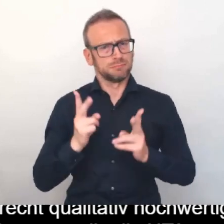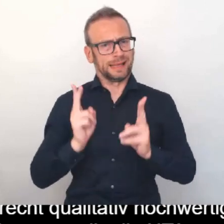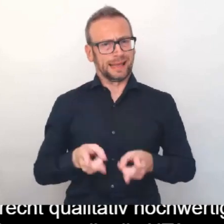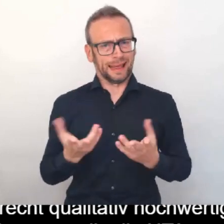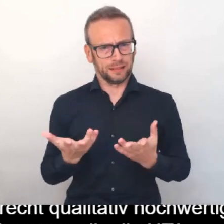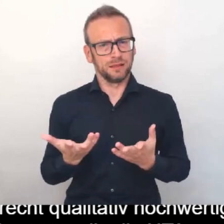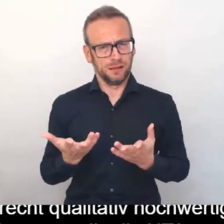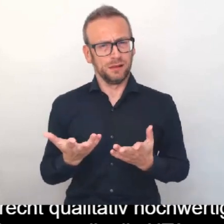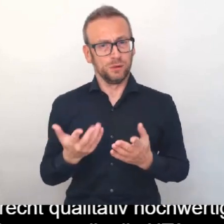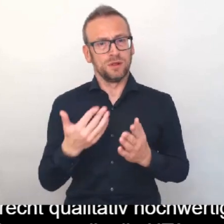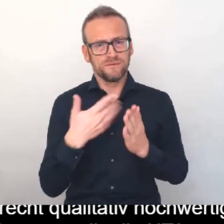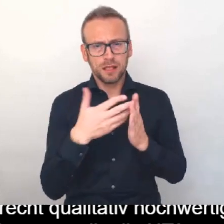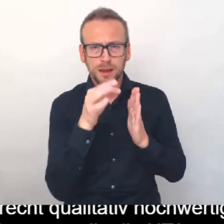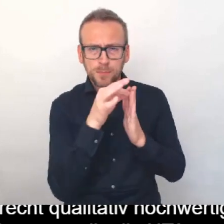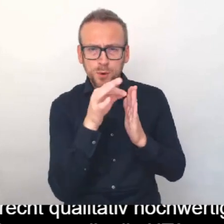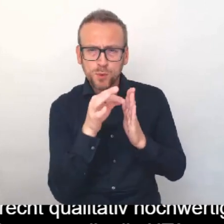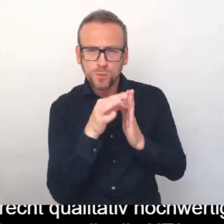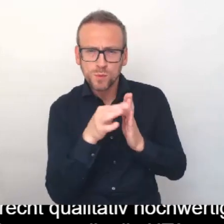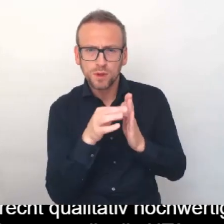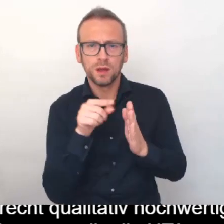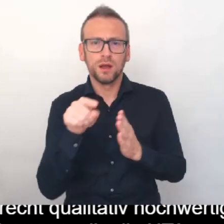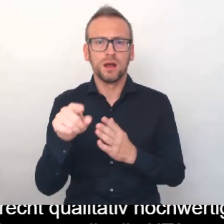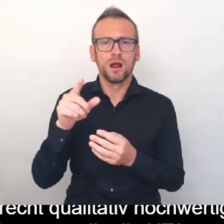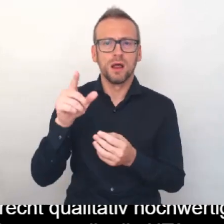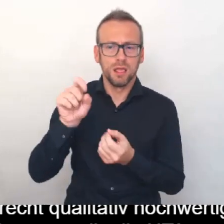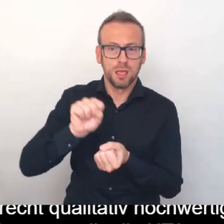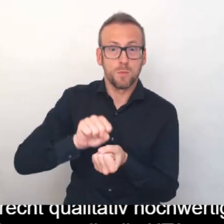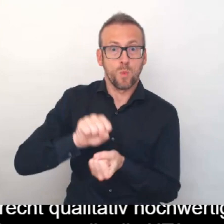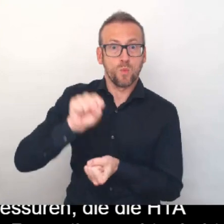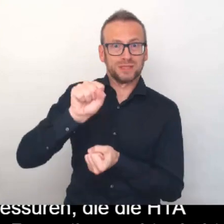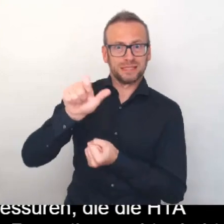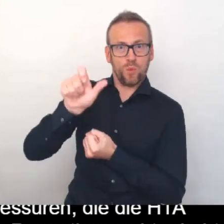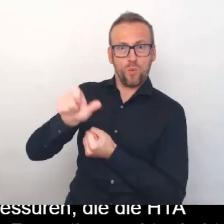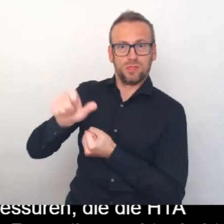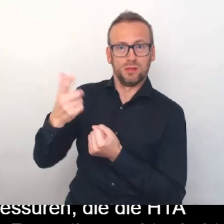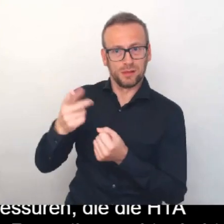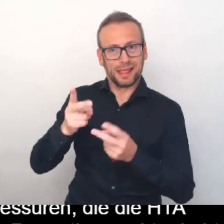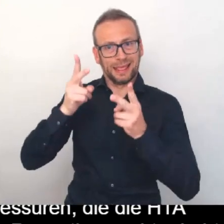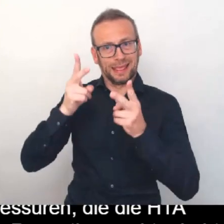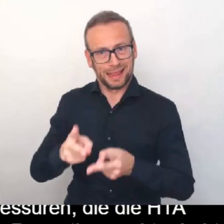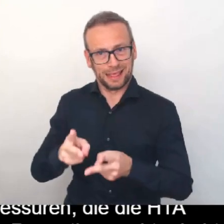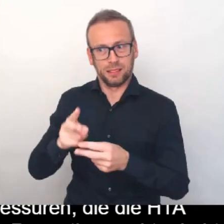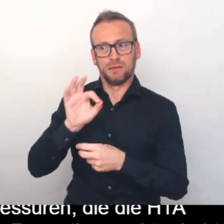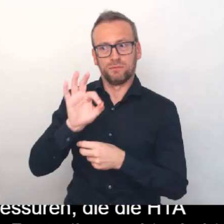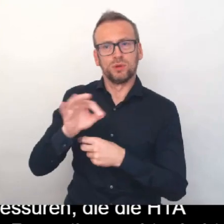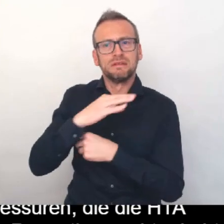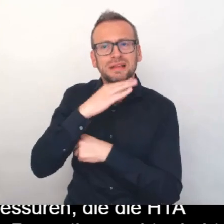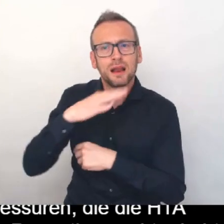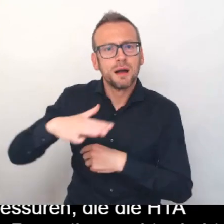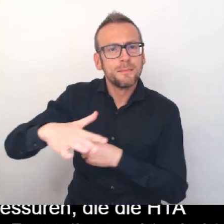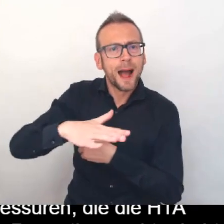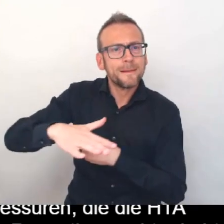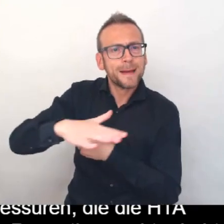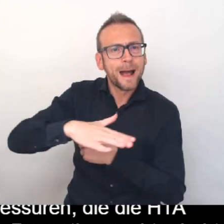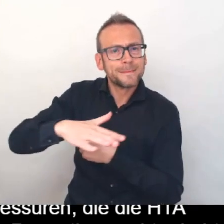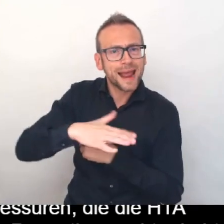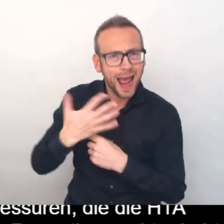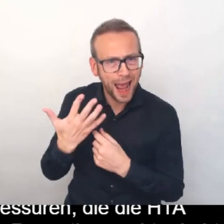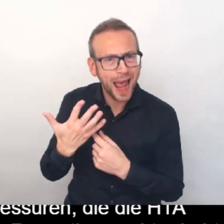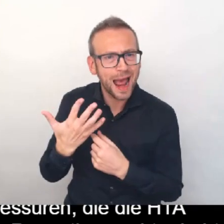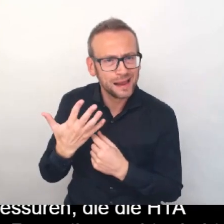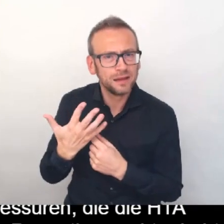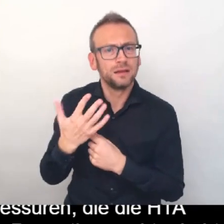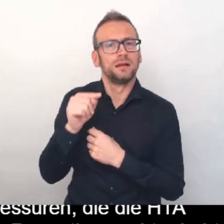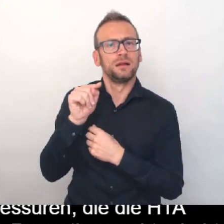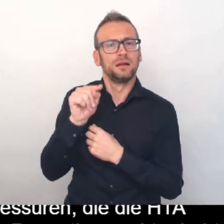wir sie in der Konkurrenz zur freien Wirtschaft für uns gewinnen. Und ein weiterer Meilenstein im Hochschulgesetz. Neben